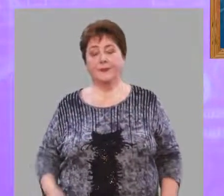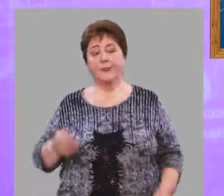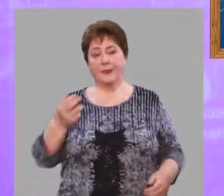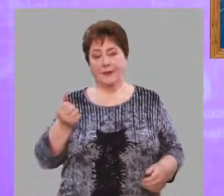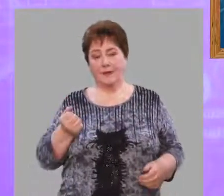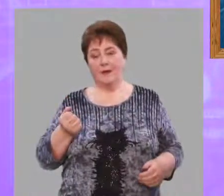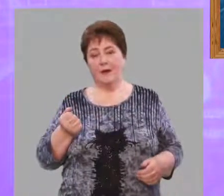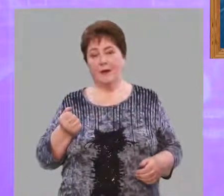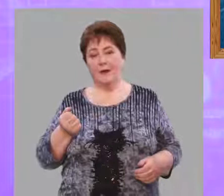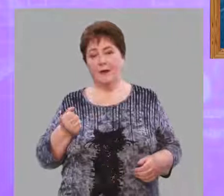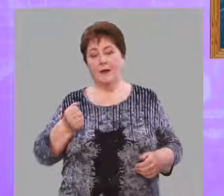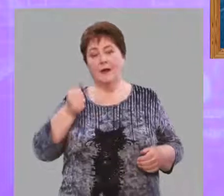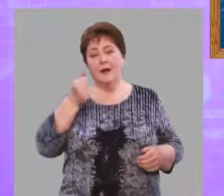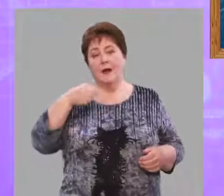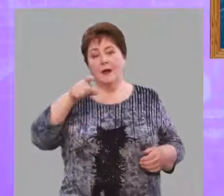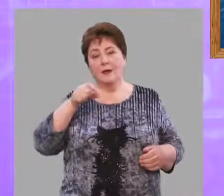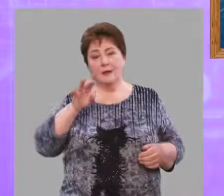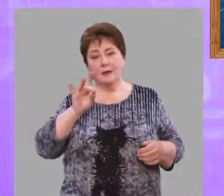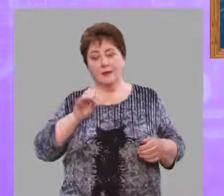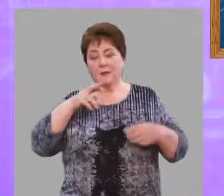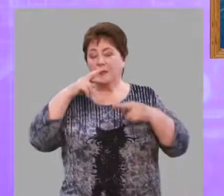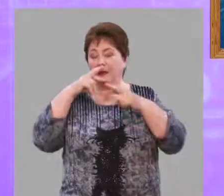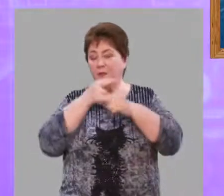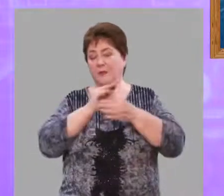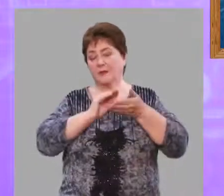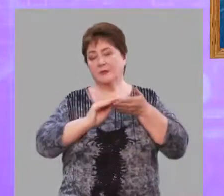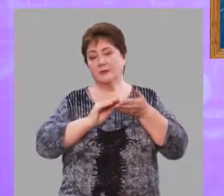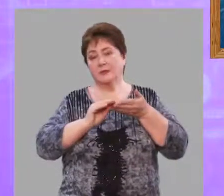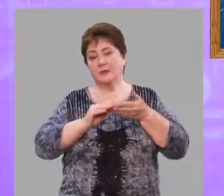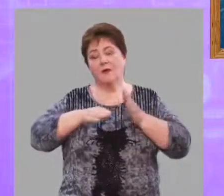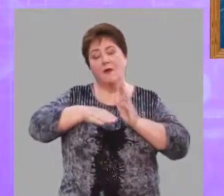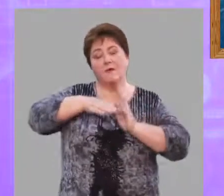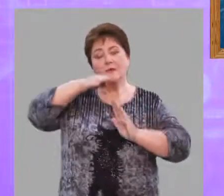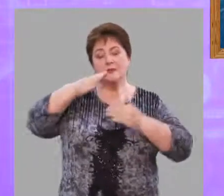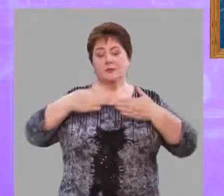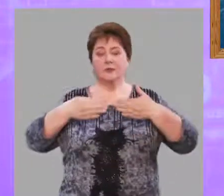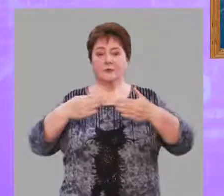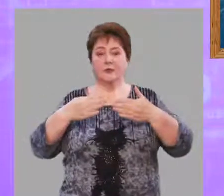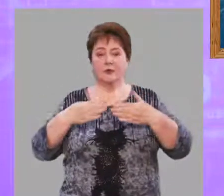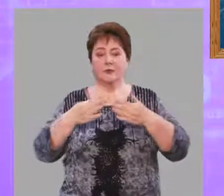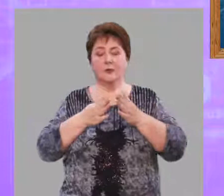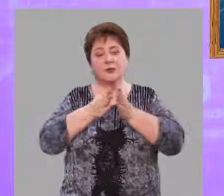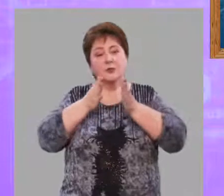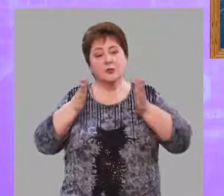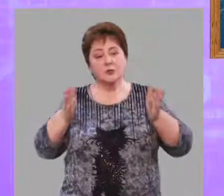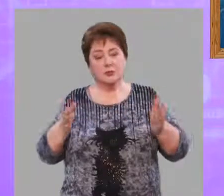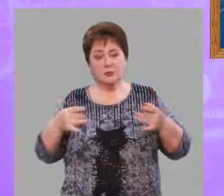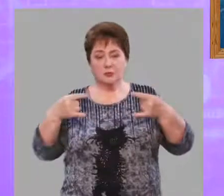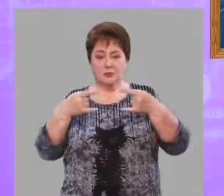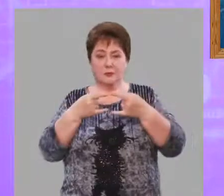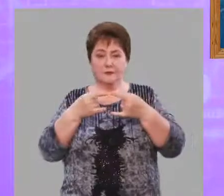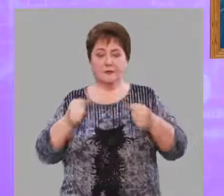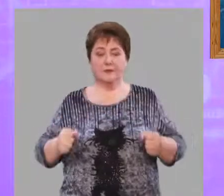Конечно, Айгерим неправильно записала высоту двери и ширину